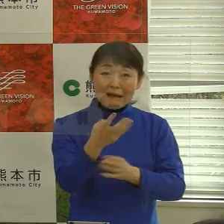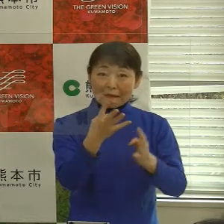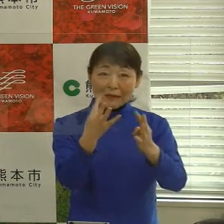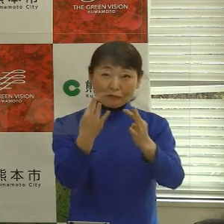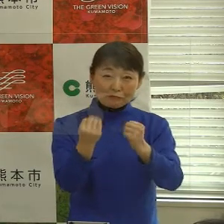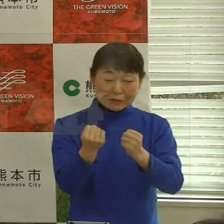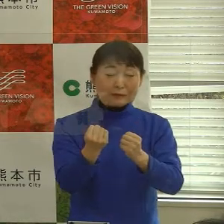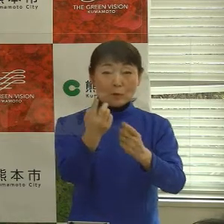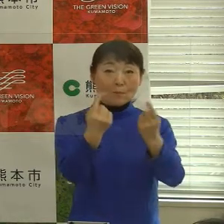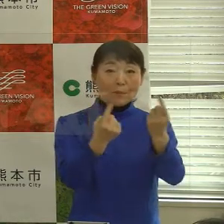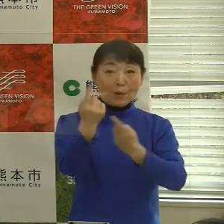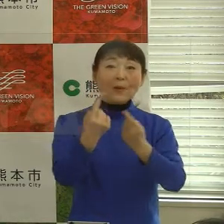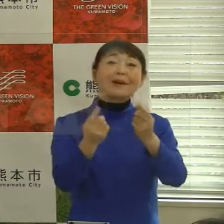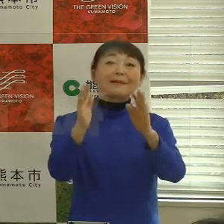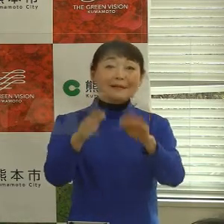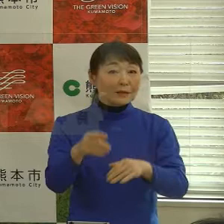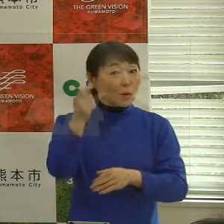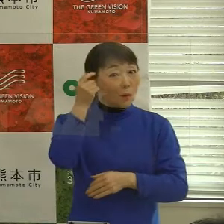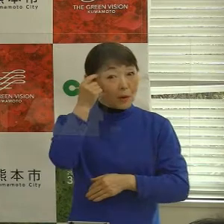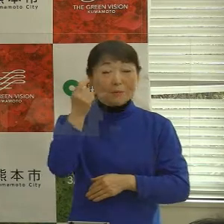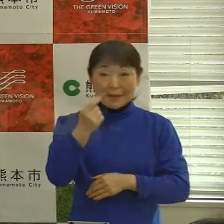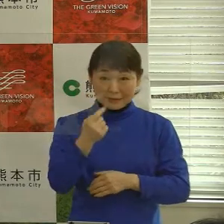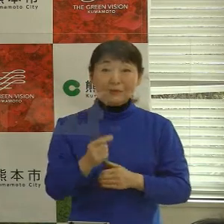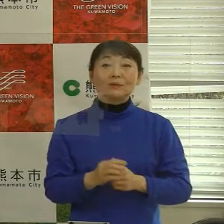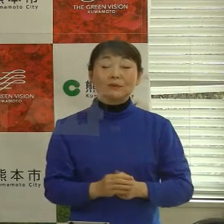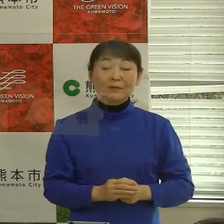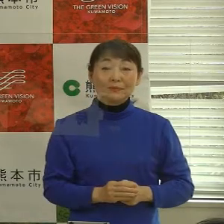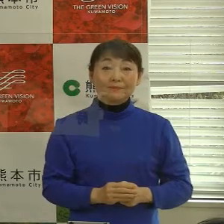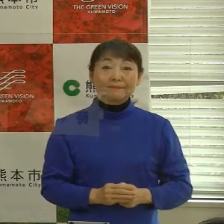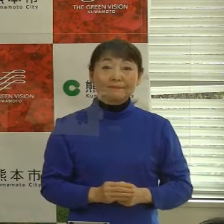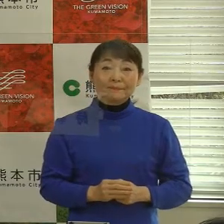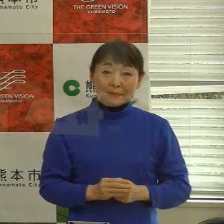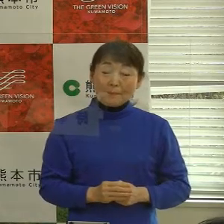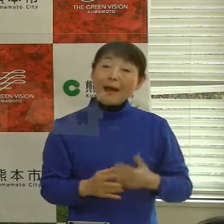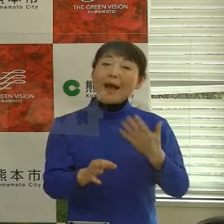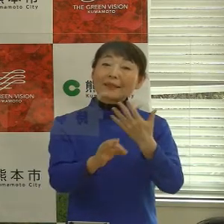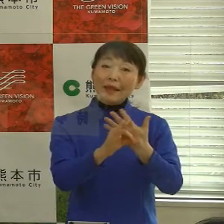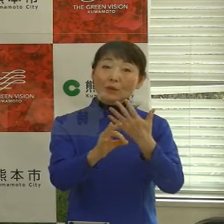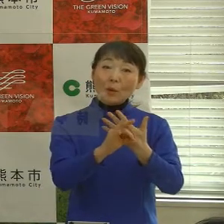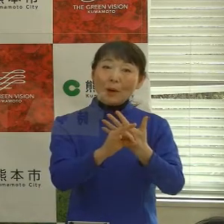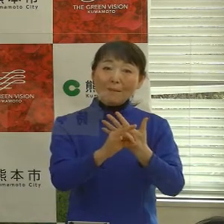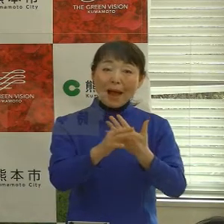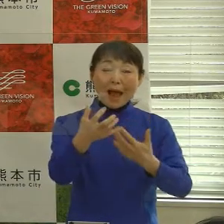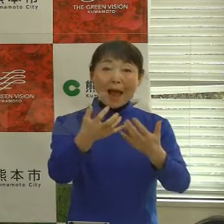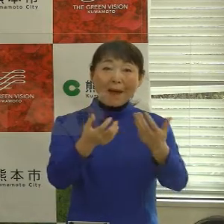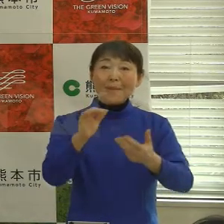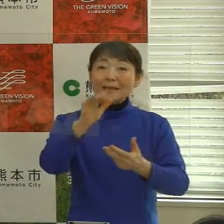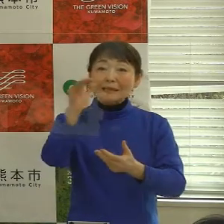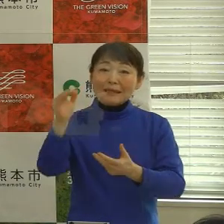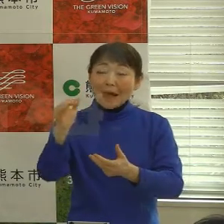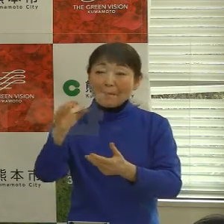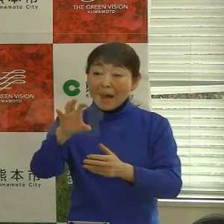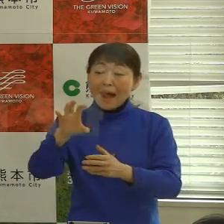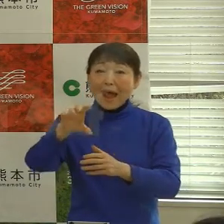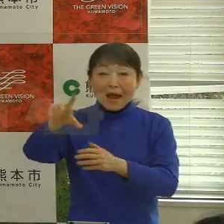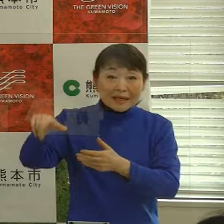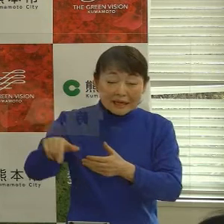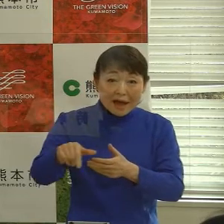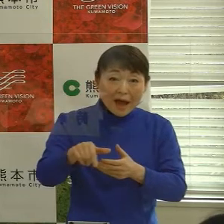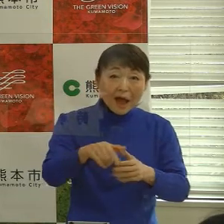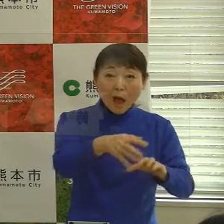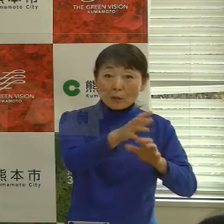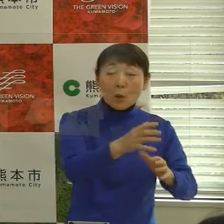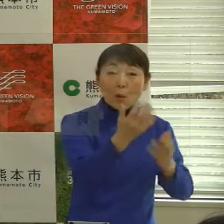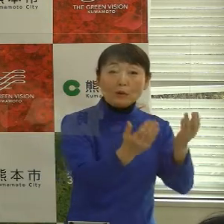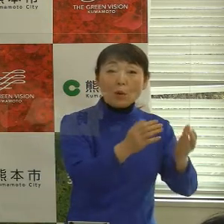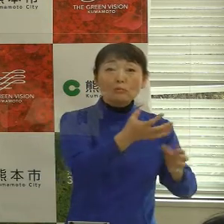がやっぱり来ていただいているのかなというふうに思います。で、例えば町山エリアとか動植物園あたりはですね、